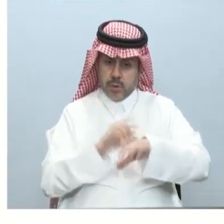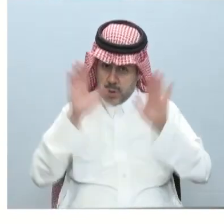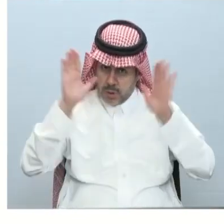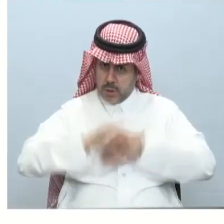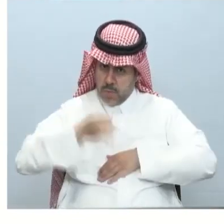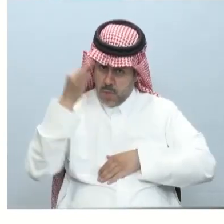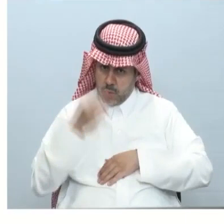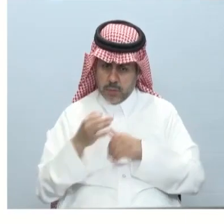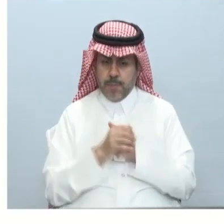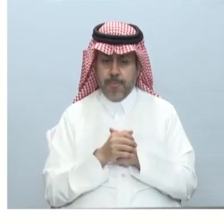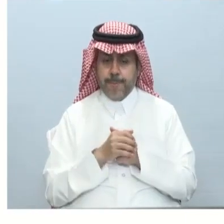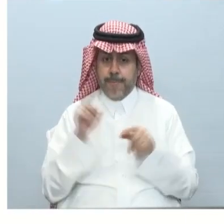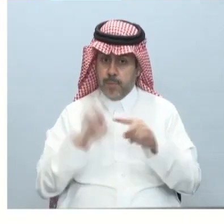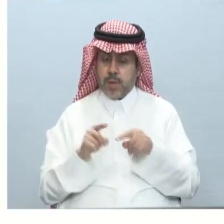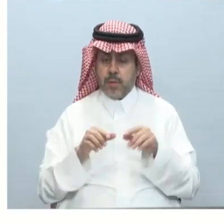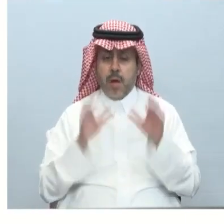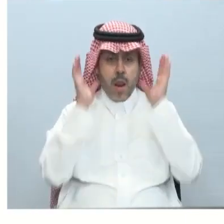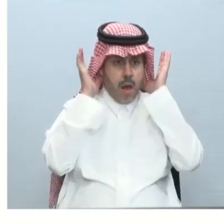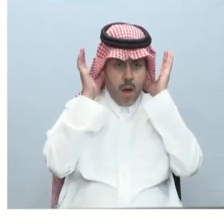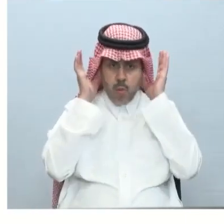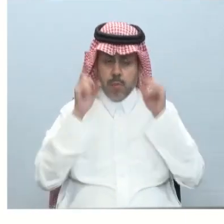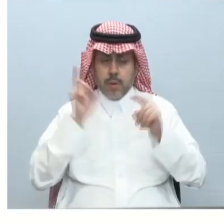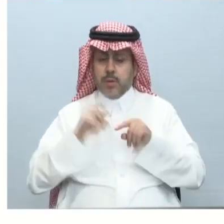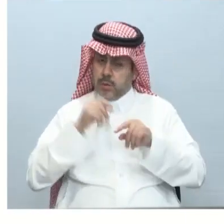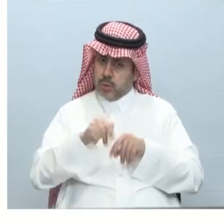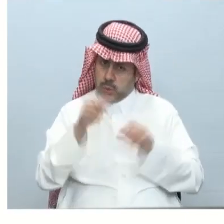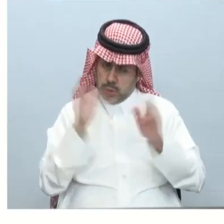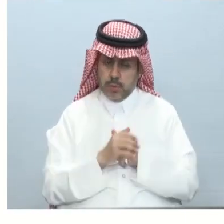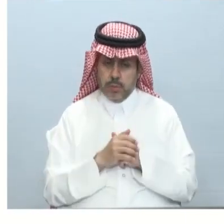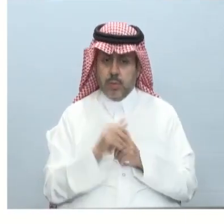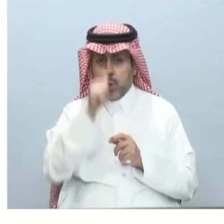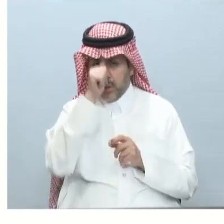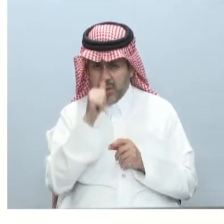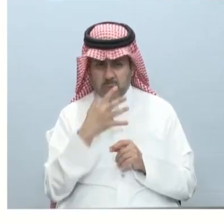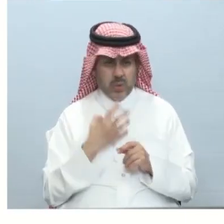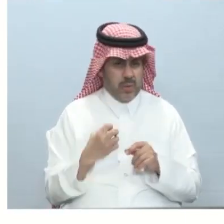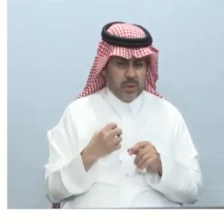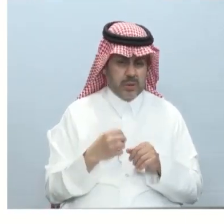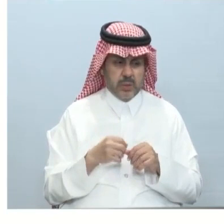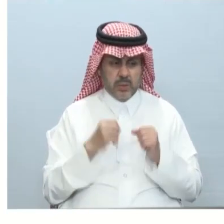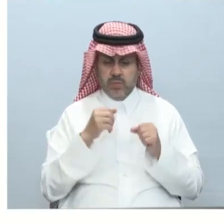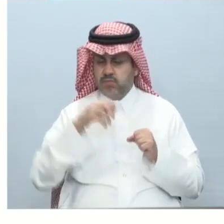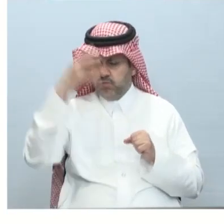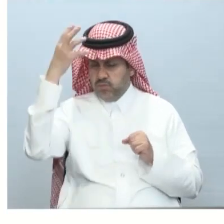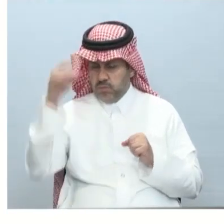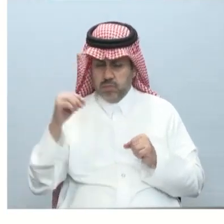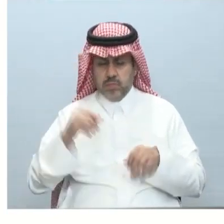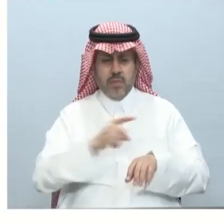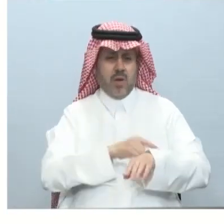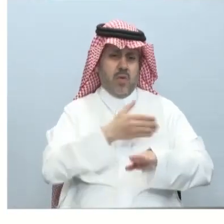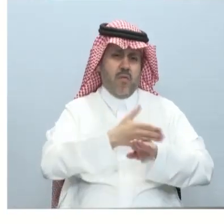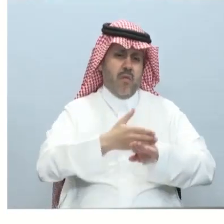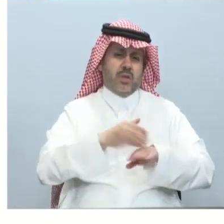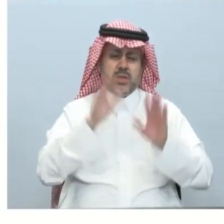اوقاتها والمسارعه اليها عند وجوبها والحزن والكابه والاسف عند فوات